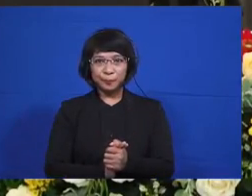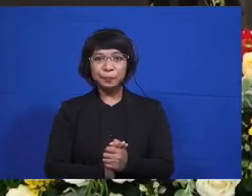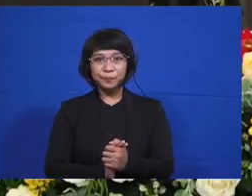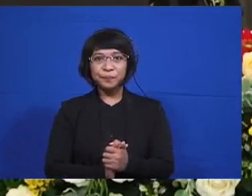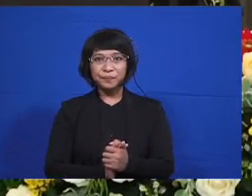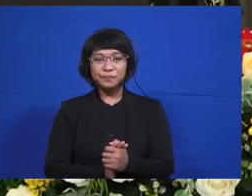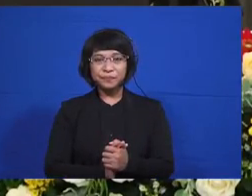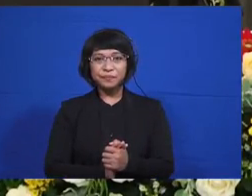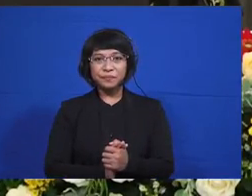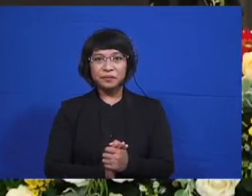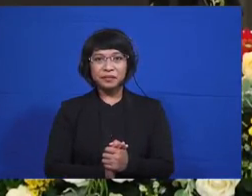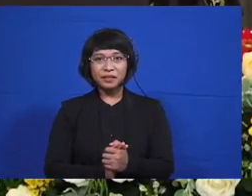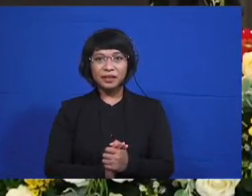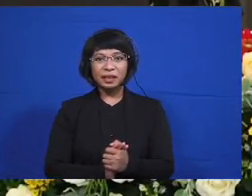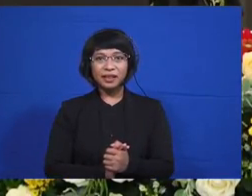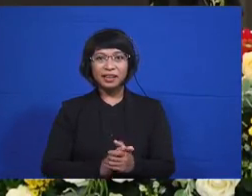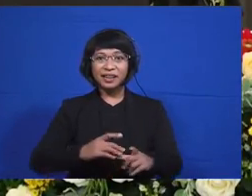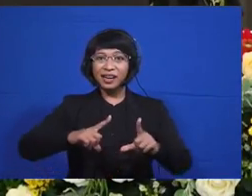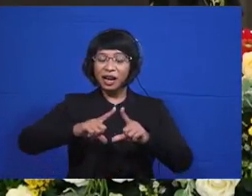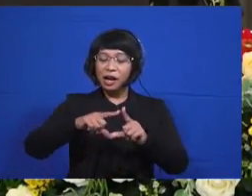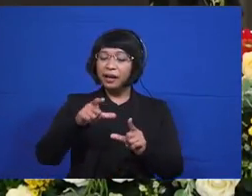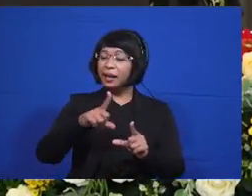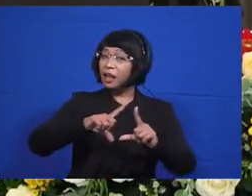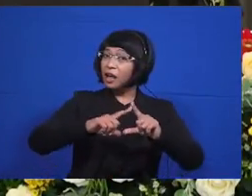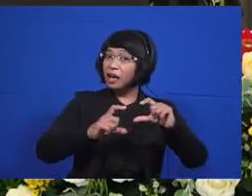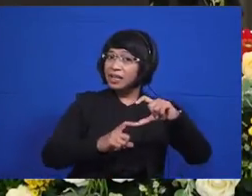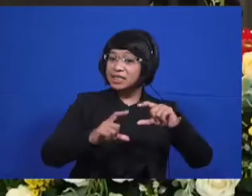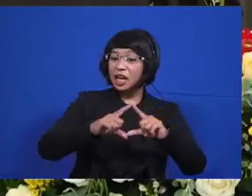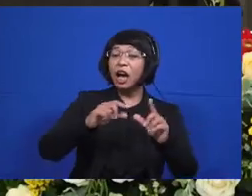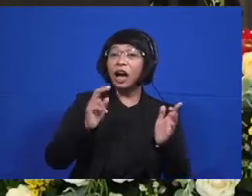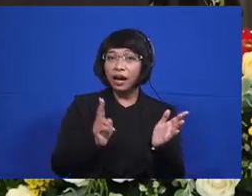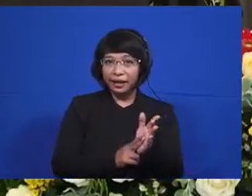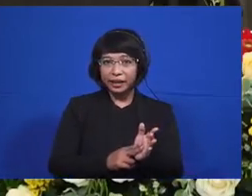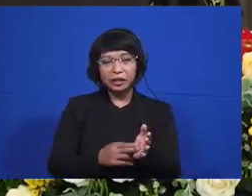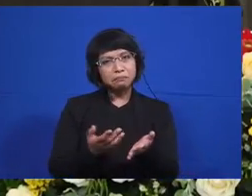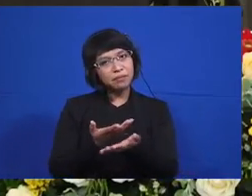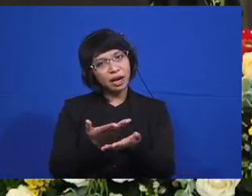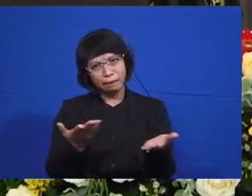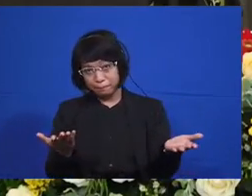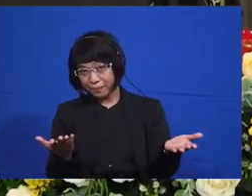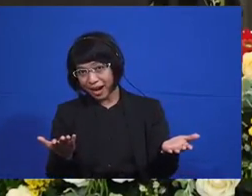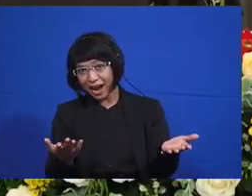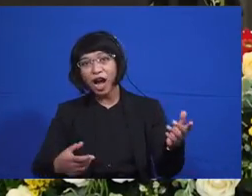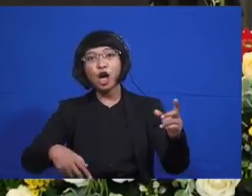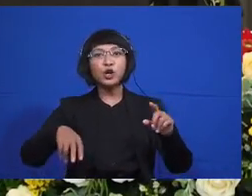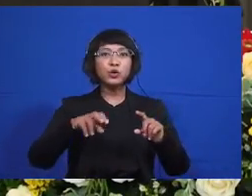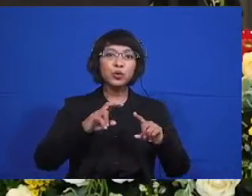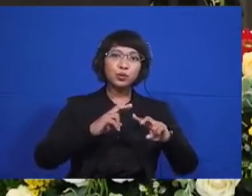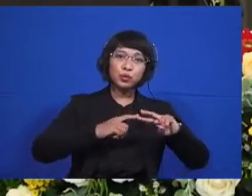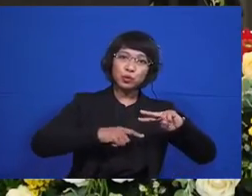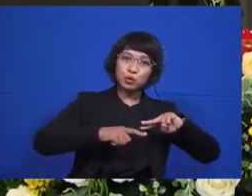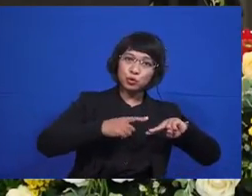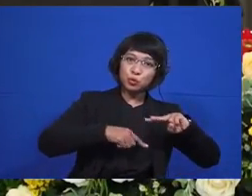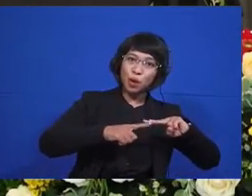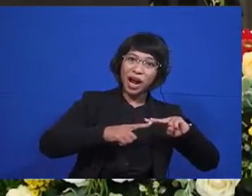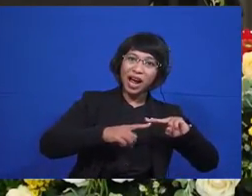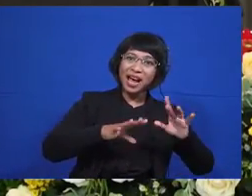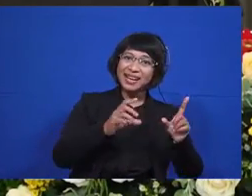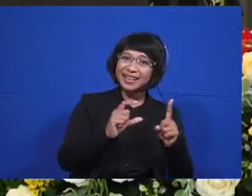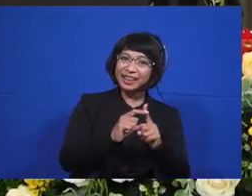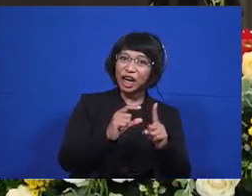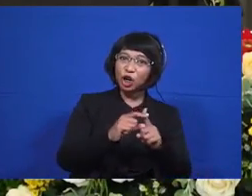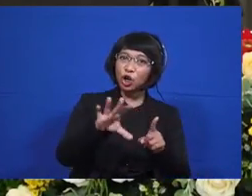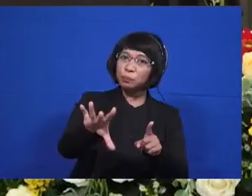jelas mengapa kedua diakon kita ini memilih moto biarlah rohmu